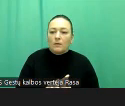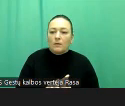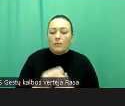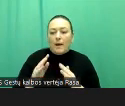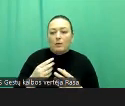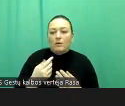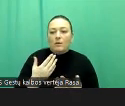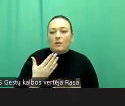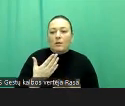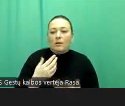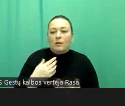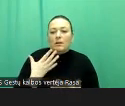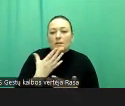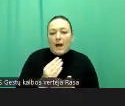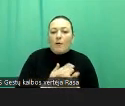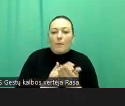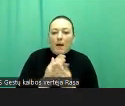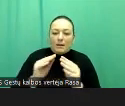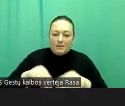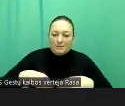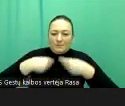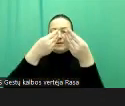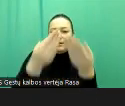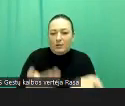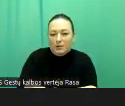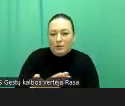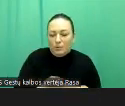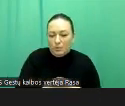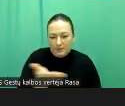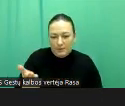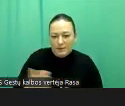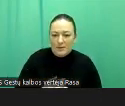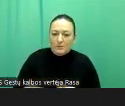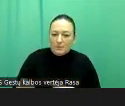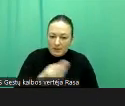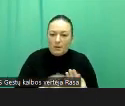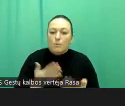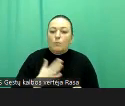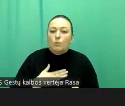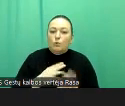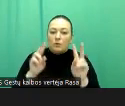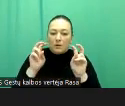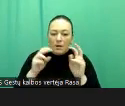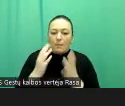pertikti savo patirtį jums. Ir šiandien mūsų tema yra